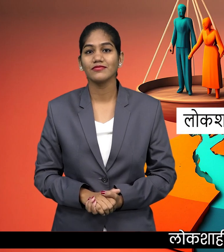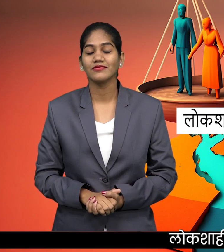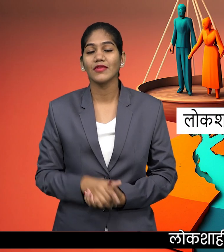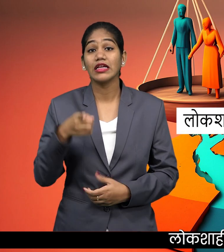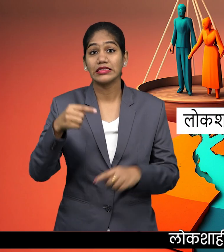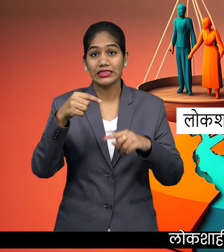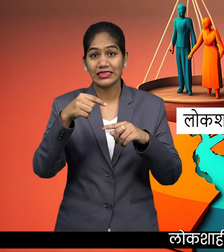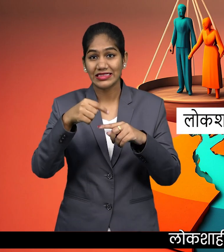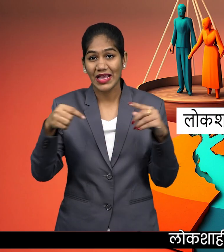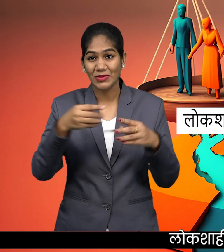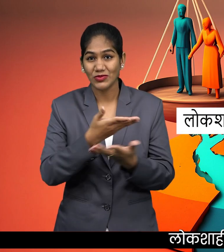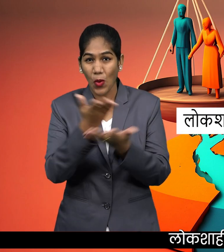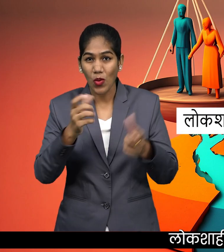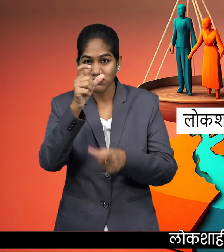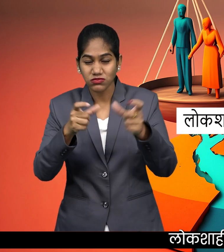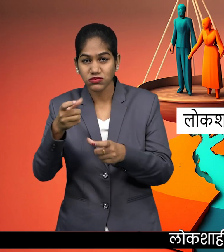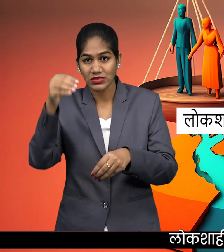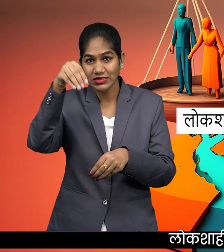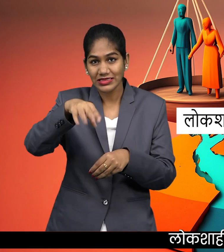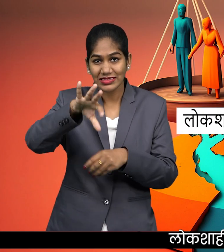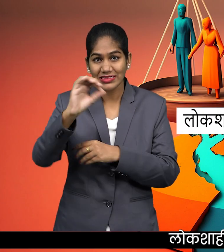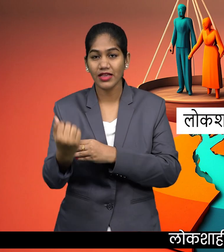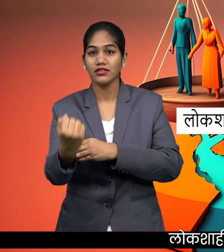लोकशाही म्हणजे जबाबदार सरकारे.